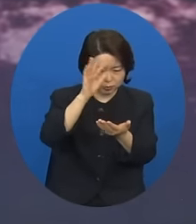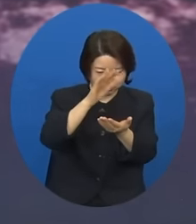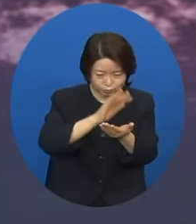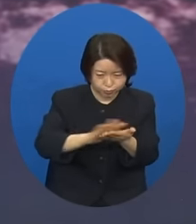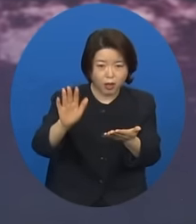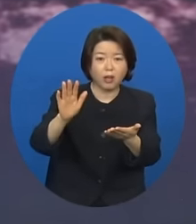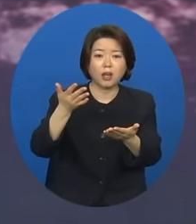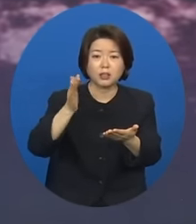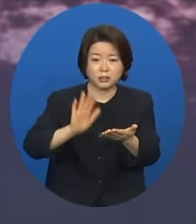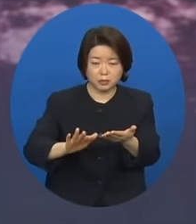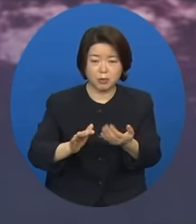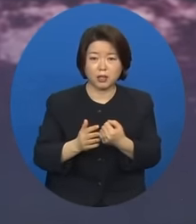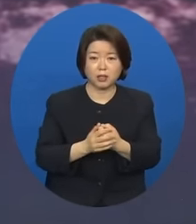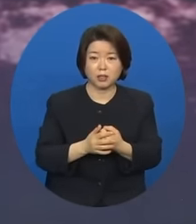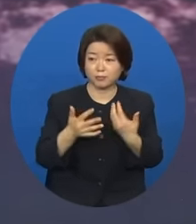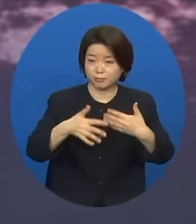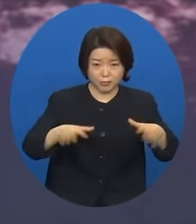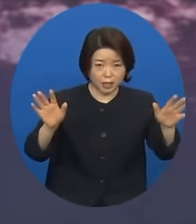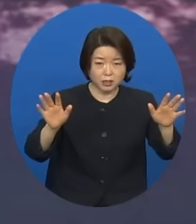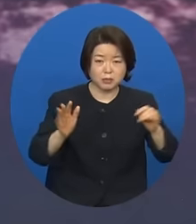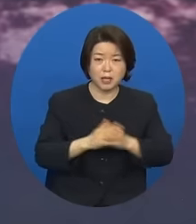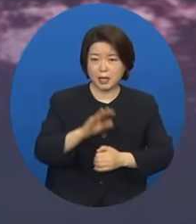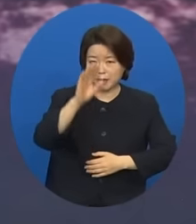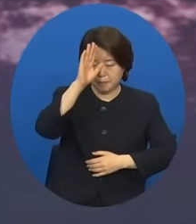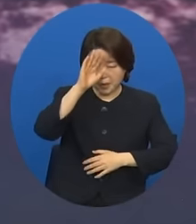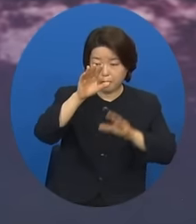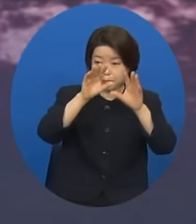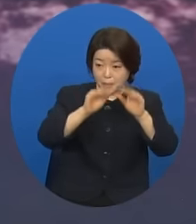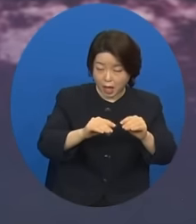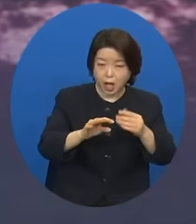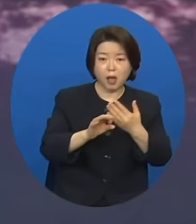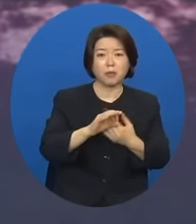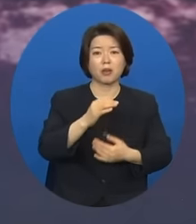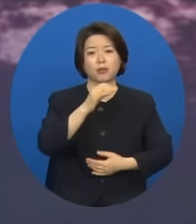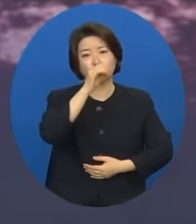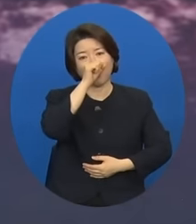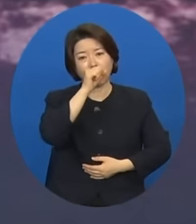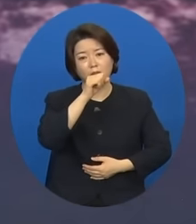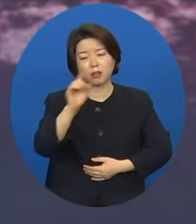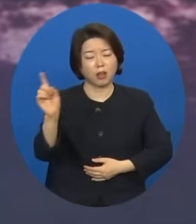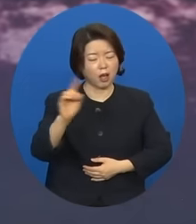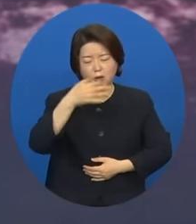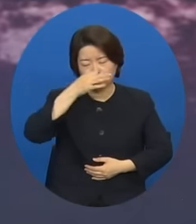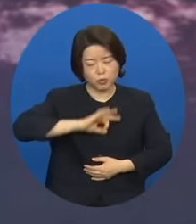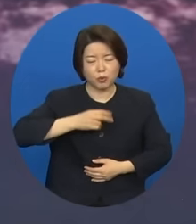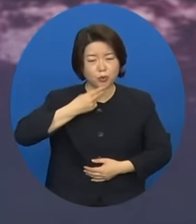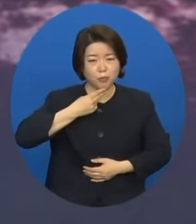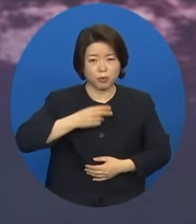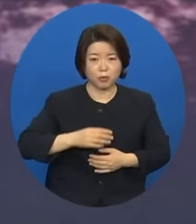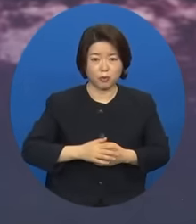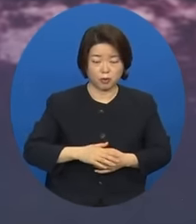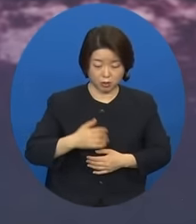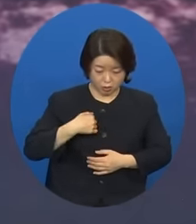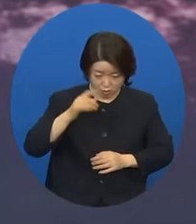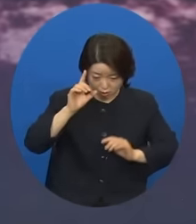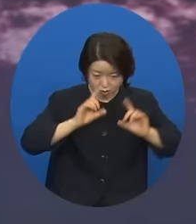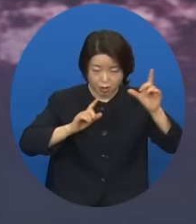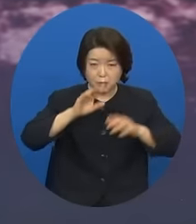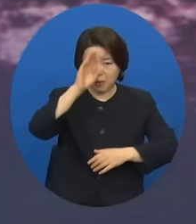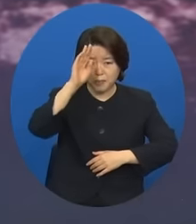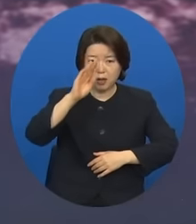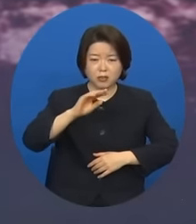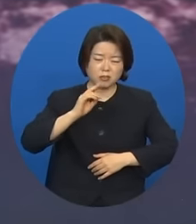없앴나 여러분이 정도면 병이 나왔으면 괜찮아요 근데 아무 효력이 없었대 상태는 더